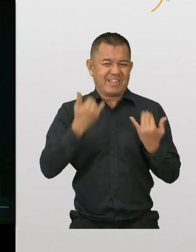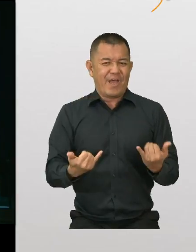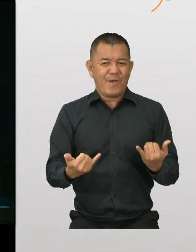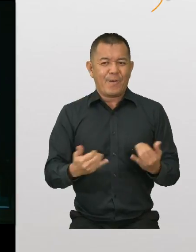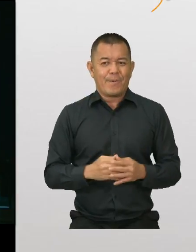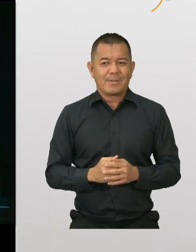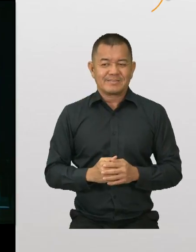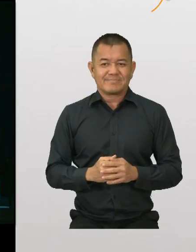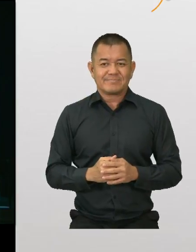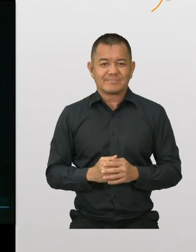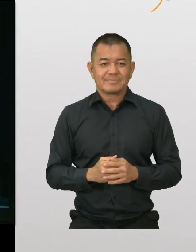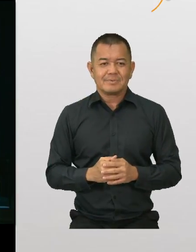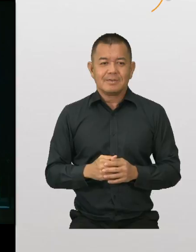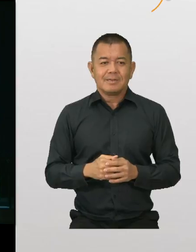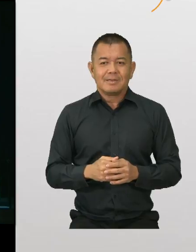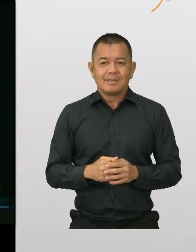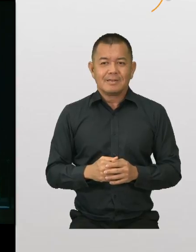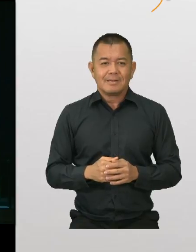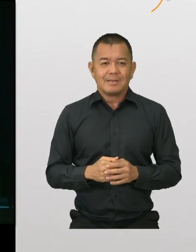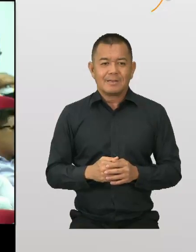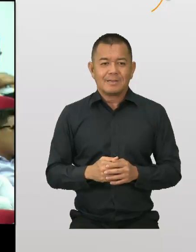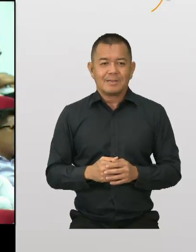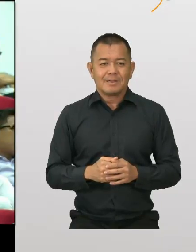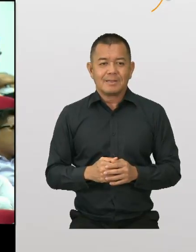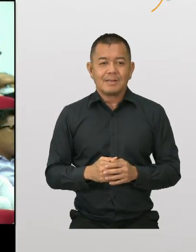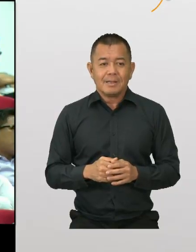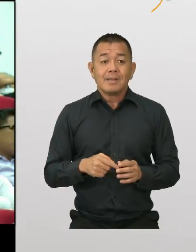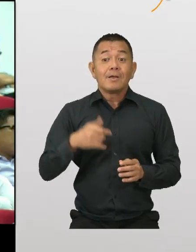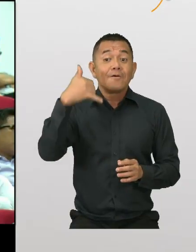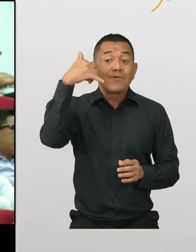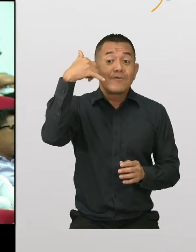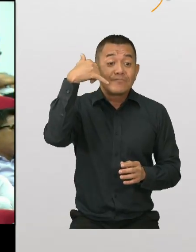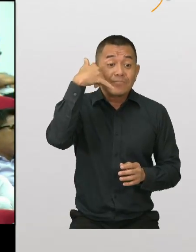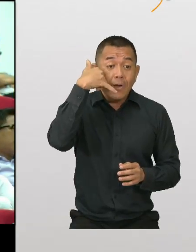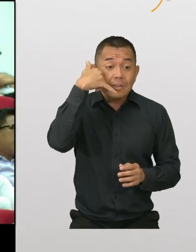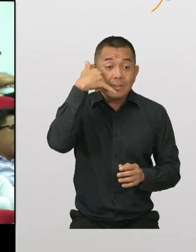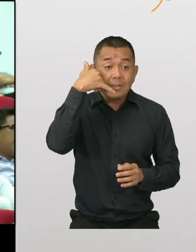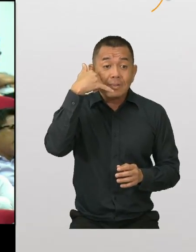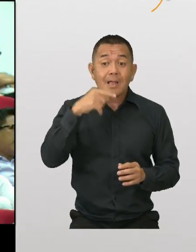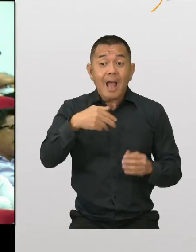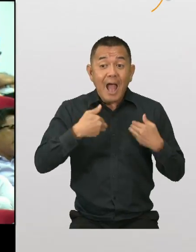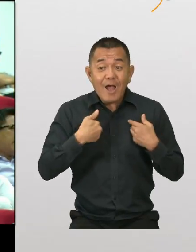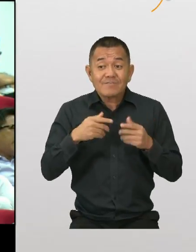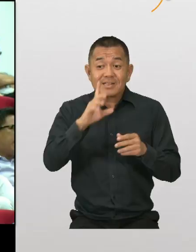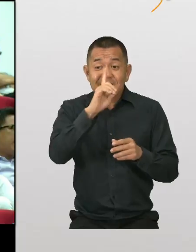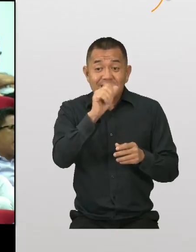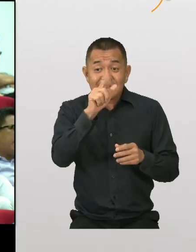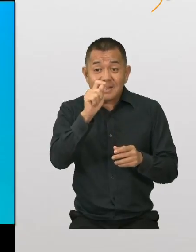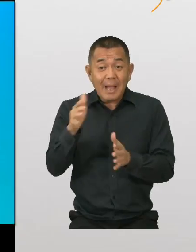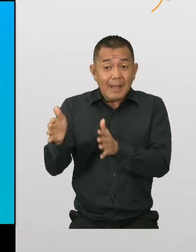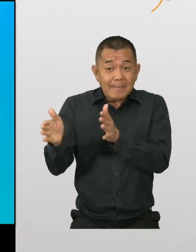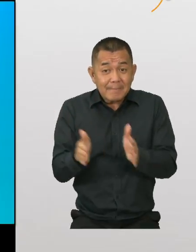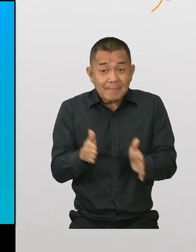Every 都有 phone 数据配套 comes with a data plan 所 even. 以大家的生活已经离不开 Mobile 手机了 phones have become